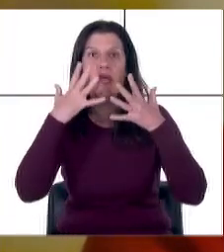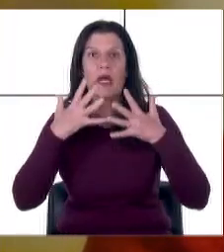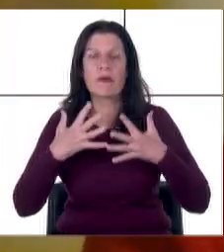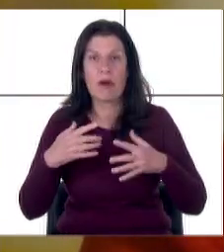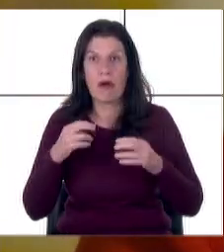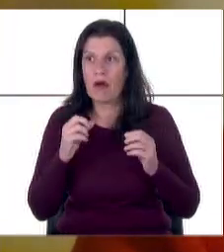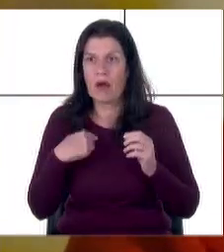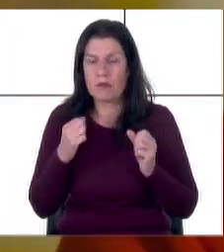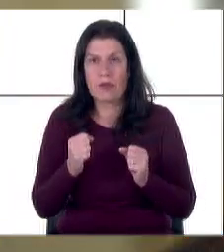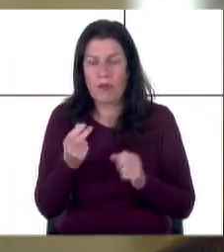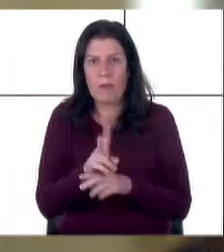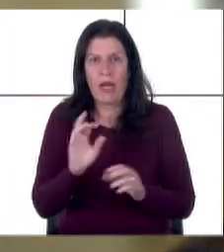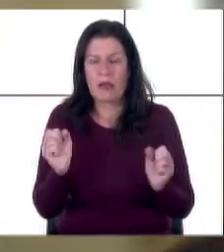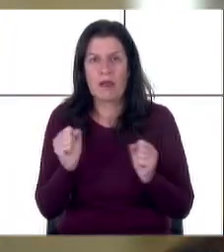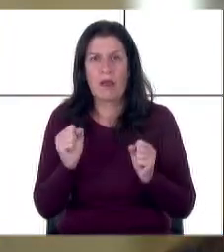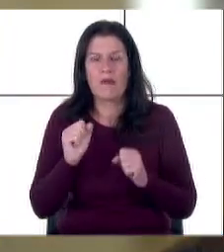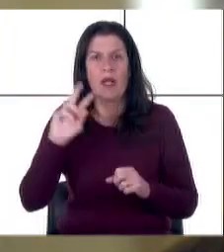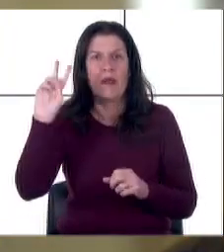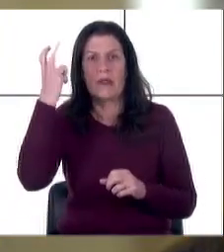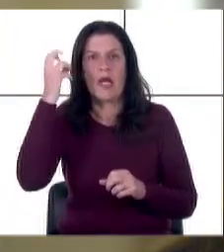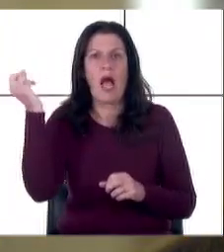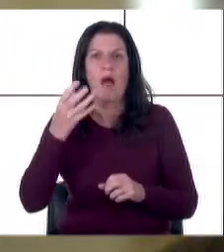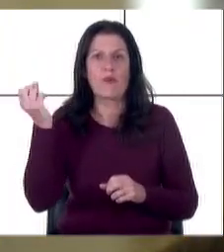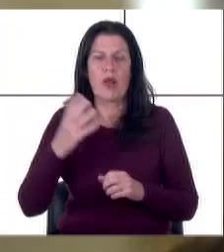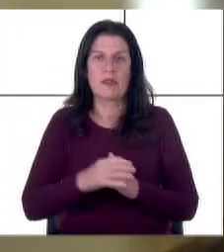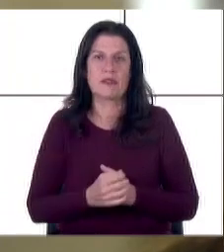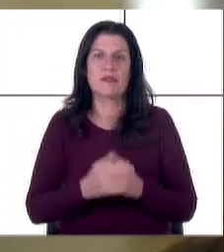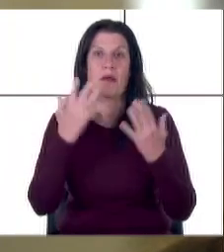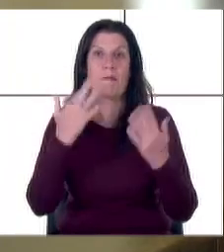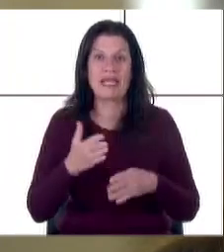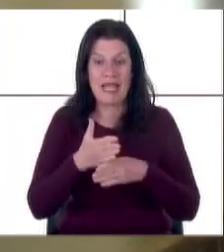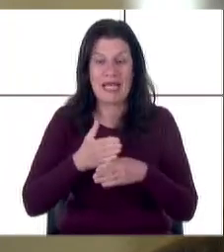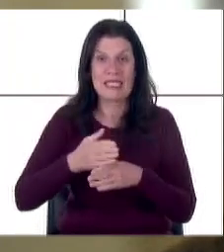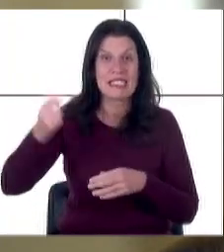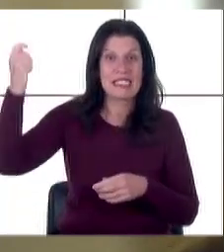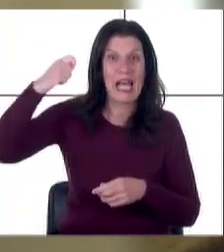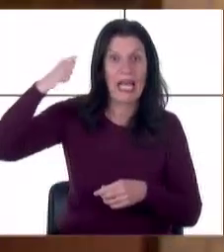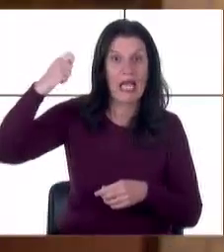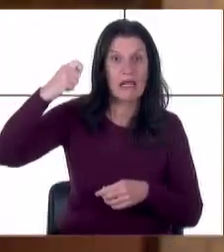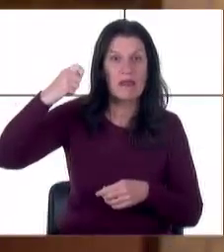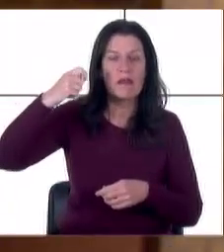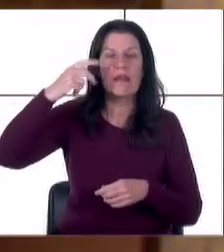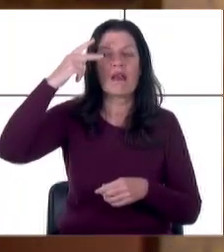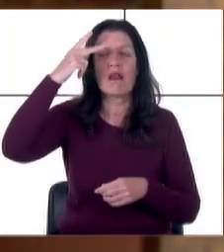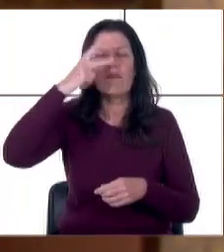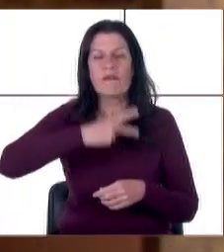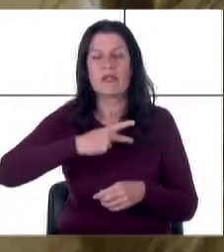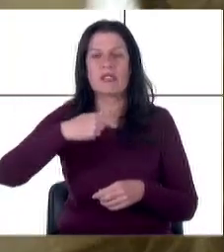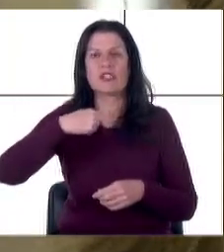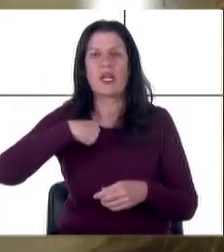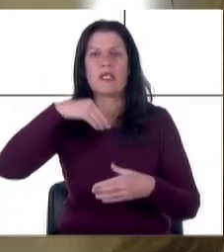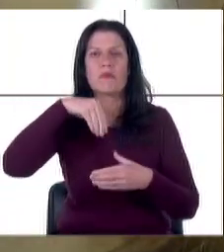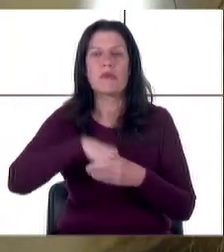הזמנתי אמבולנס. רק כשהונפה מעליי סכין, הבנתי שאני נמצאת בזוגיות אלימה. פתאום את מסתכלת על